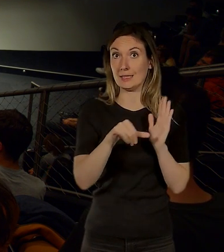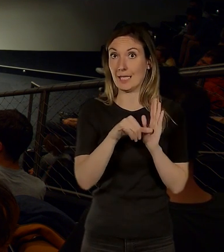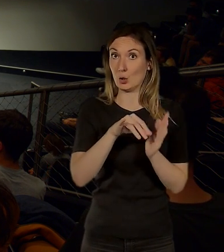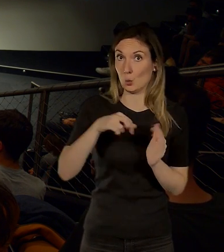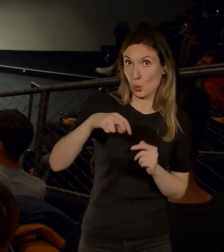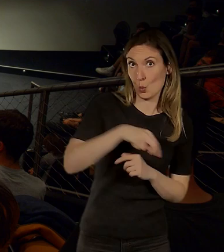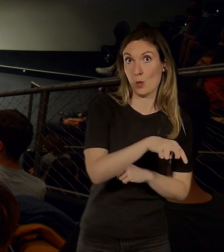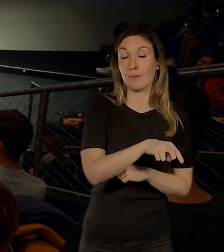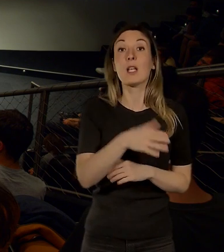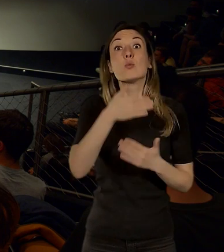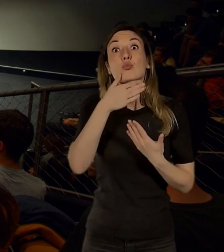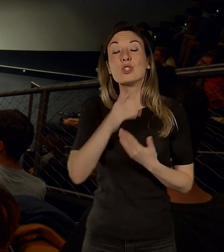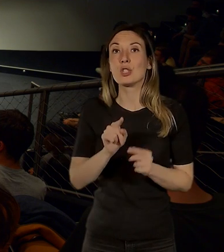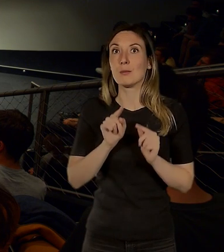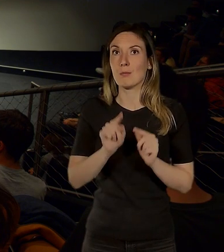je, že pokud nechceme